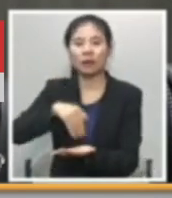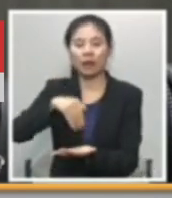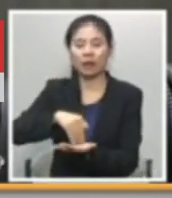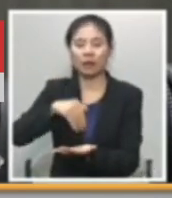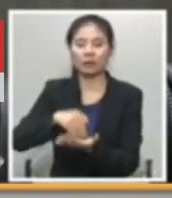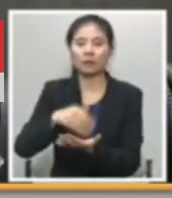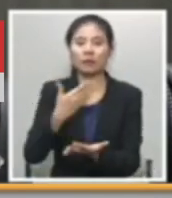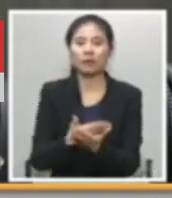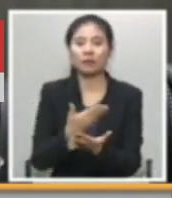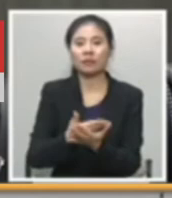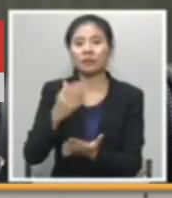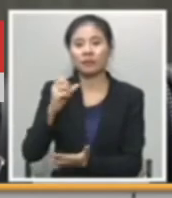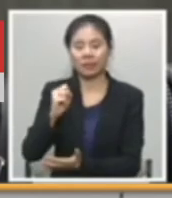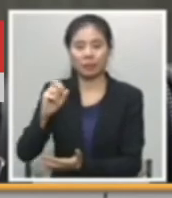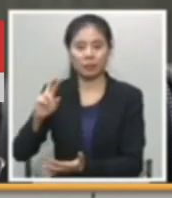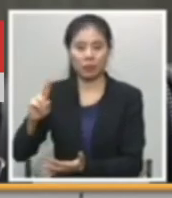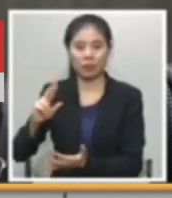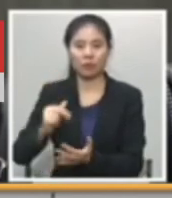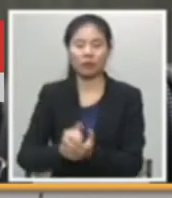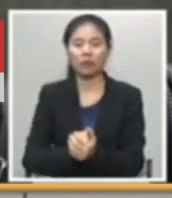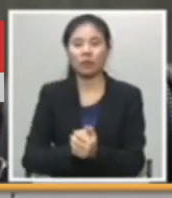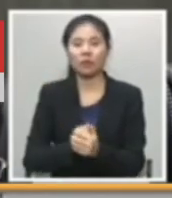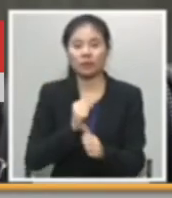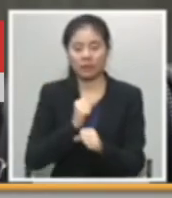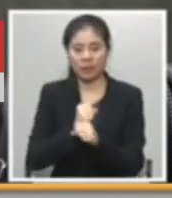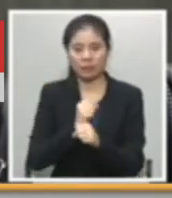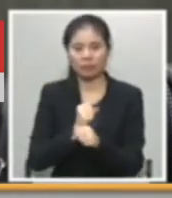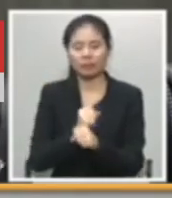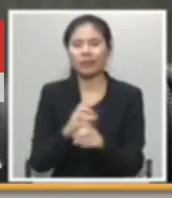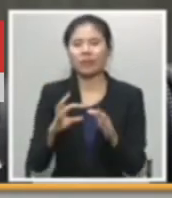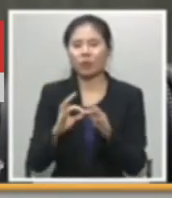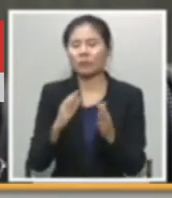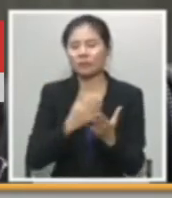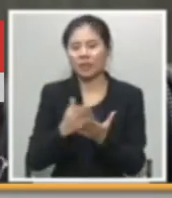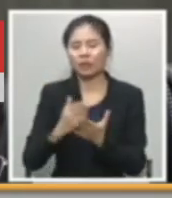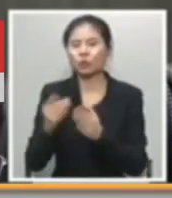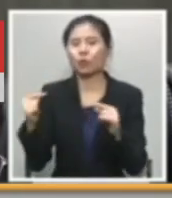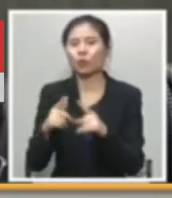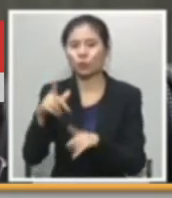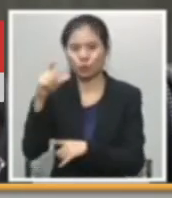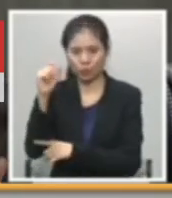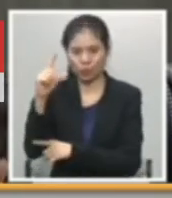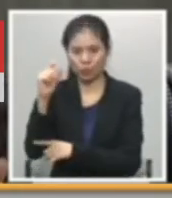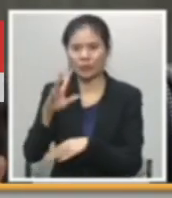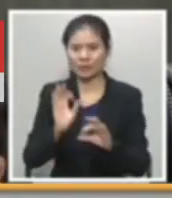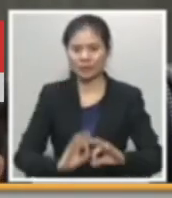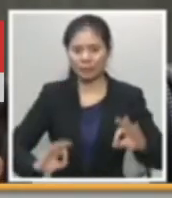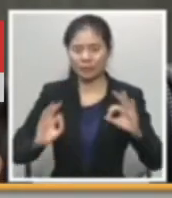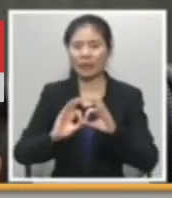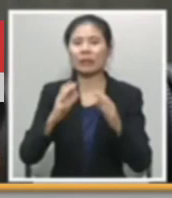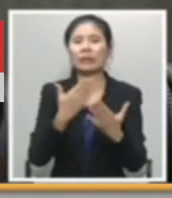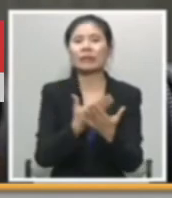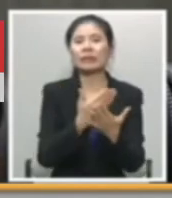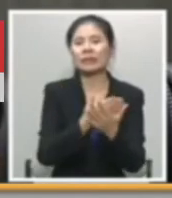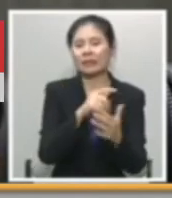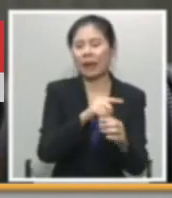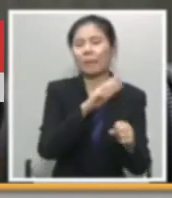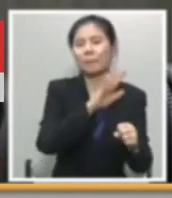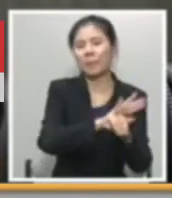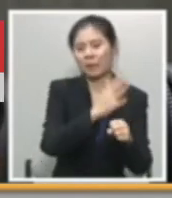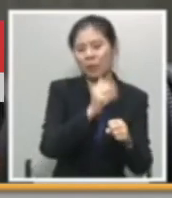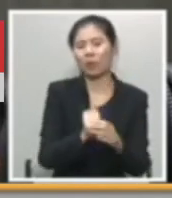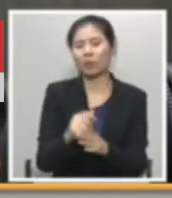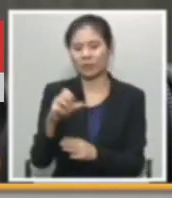การเงินสำรองจ่ายเพื่อกรณีฉุกเฉินหรือจำเป็นไม่เพียงพอเน้นค